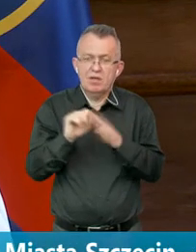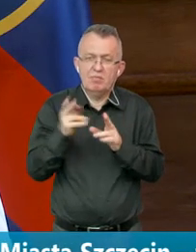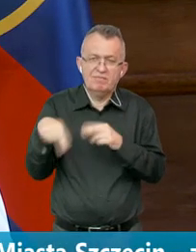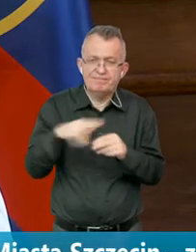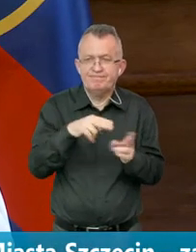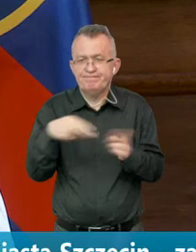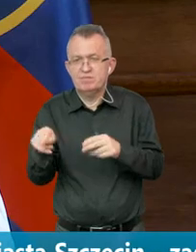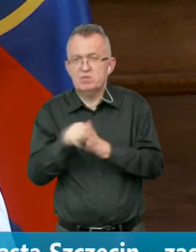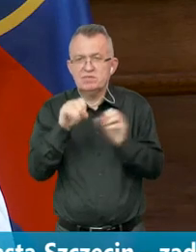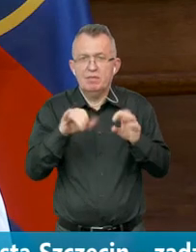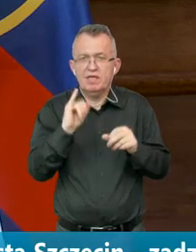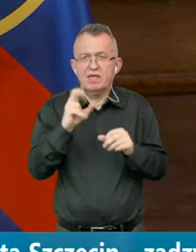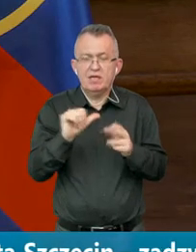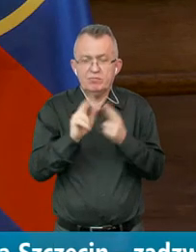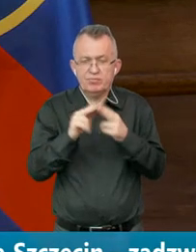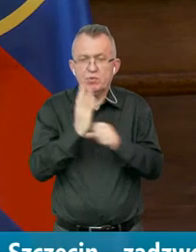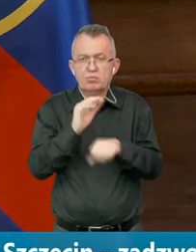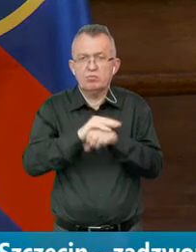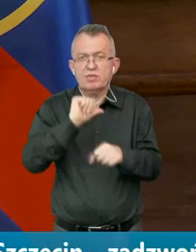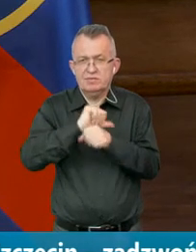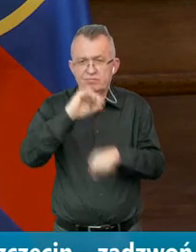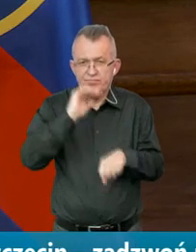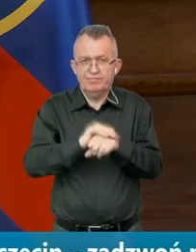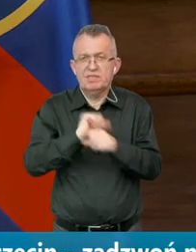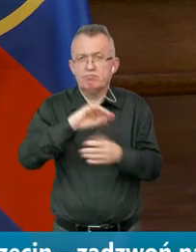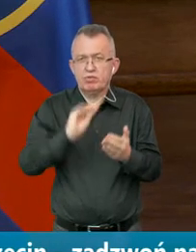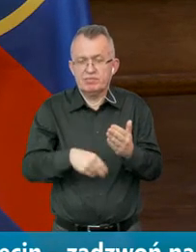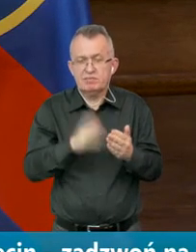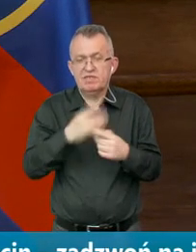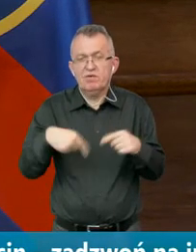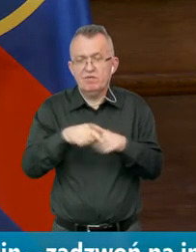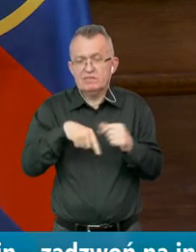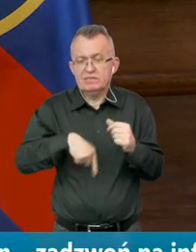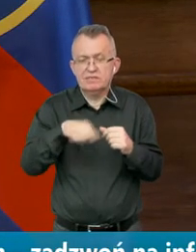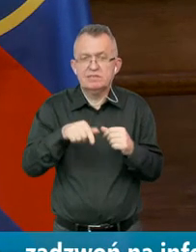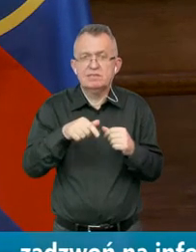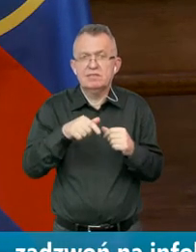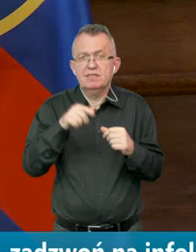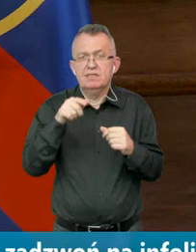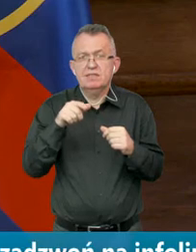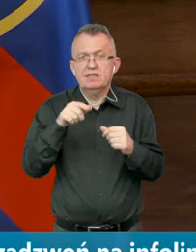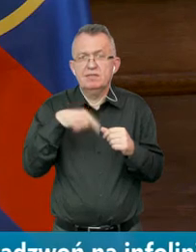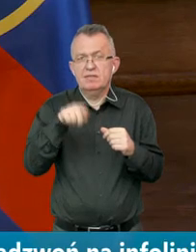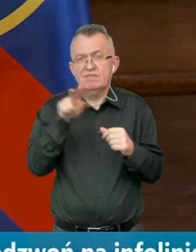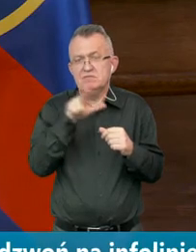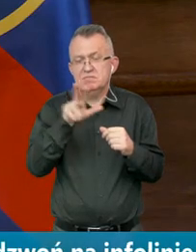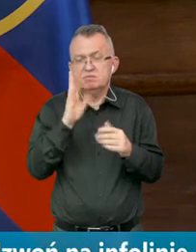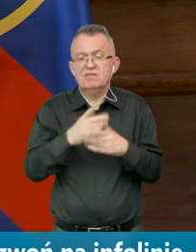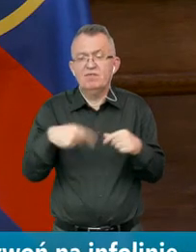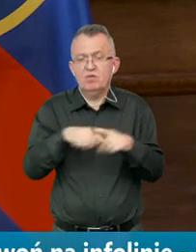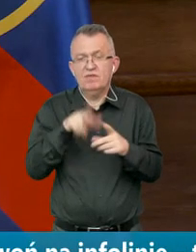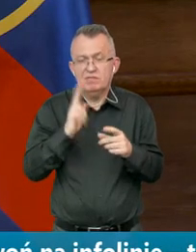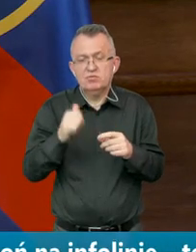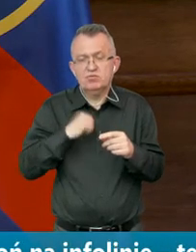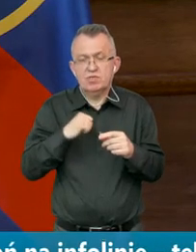wyjechać. Takie porozumienie jest podpisane, natomiast będzie realizowane w ciągu najbliższych paru miesięcy.